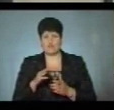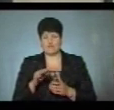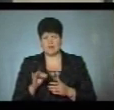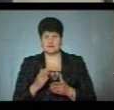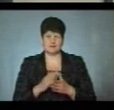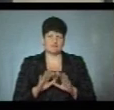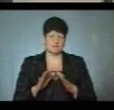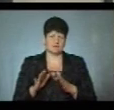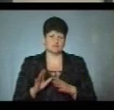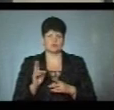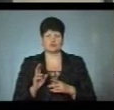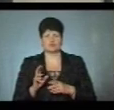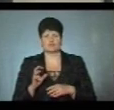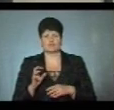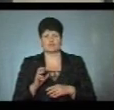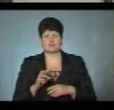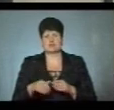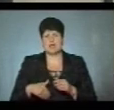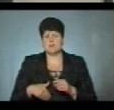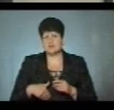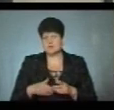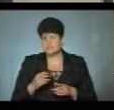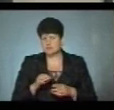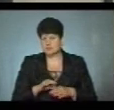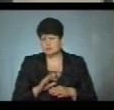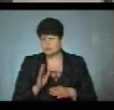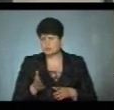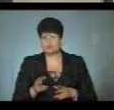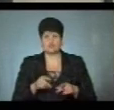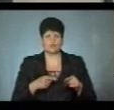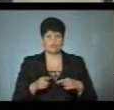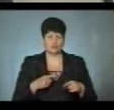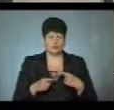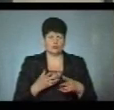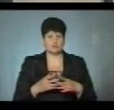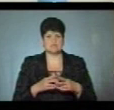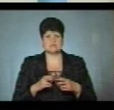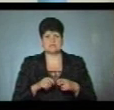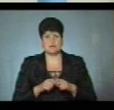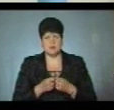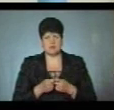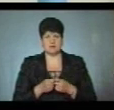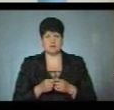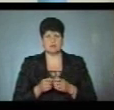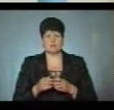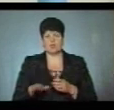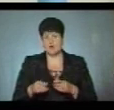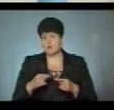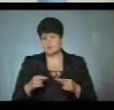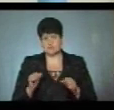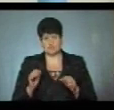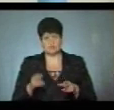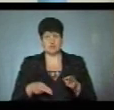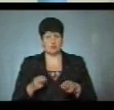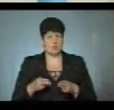де діти, когось апендицит схопить, когось ще щось там, хтось десь грали в футбол, там, ногу зламали, тріщини, всяке буває. Чи на операцію